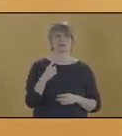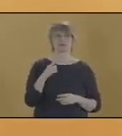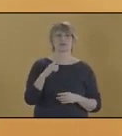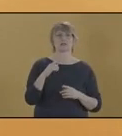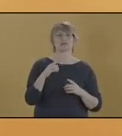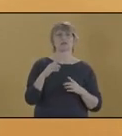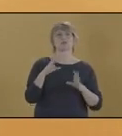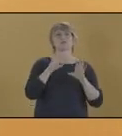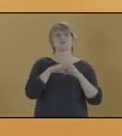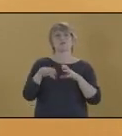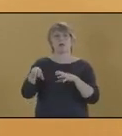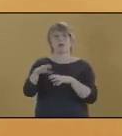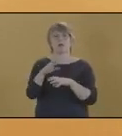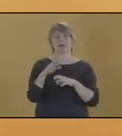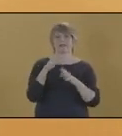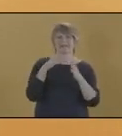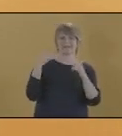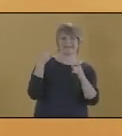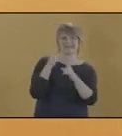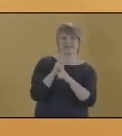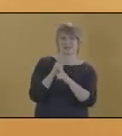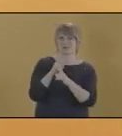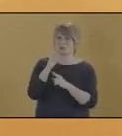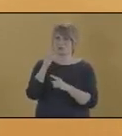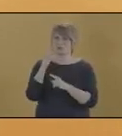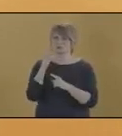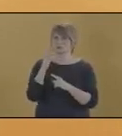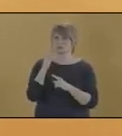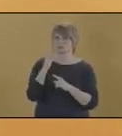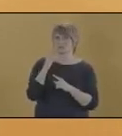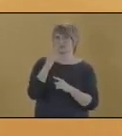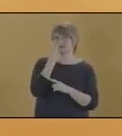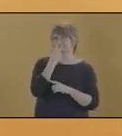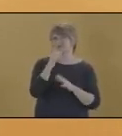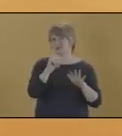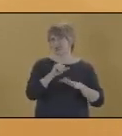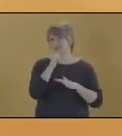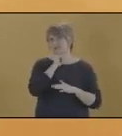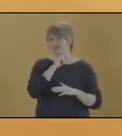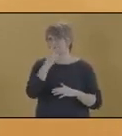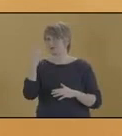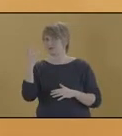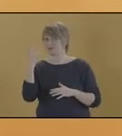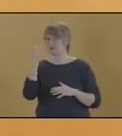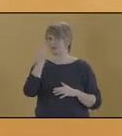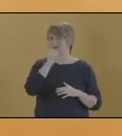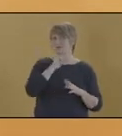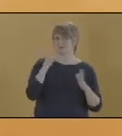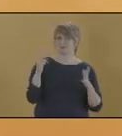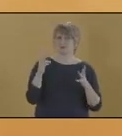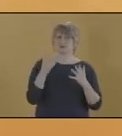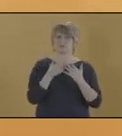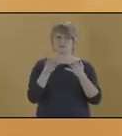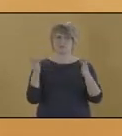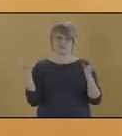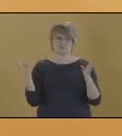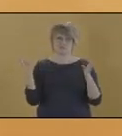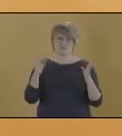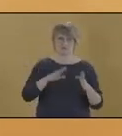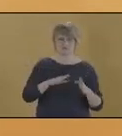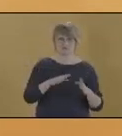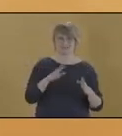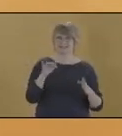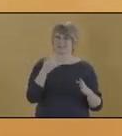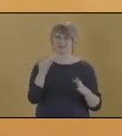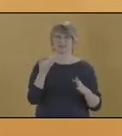gegen Verschwörungstheorien für Jugendliche zwischen 16 und 20 Jahren. Das ist ein phänomenübergreifender Ansatz. Das heißt, wir konzentrieren uns auf